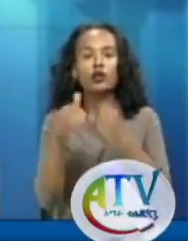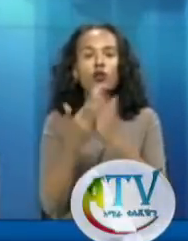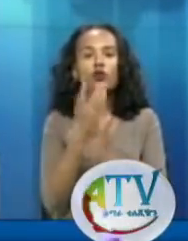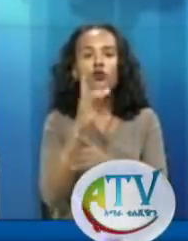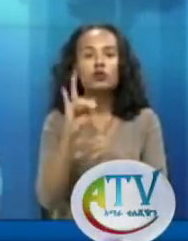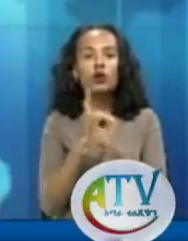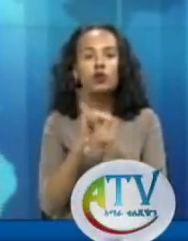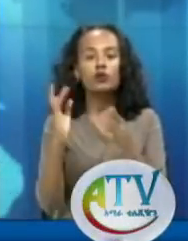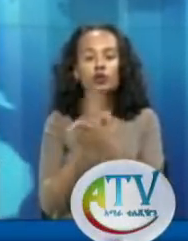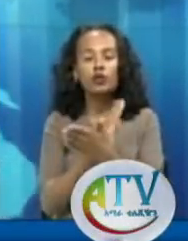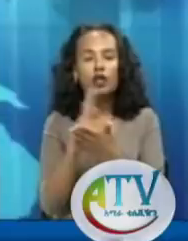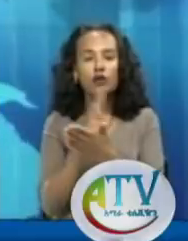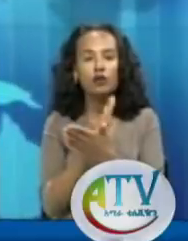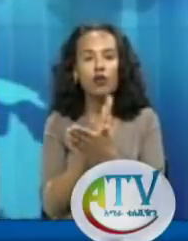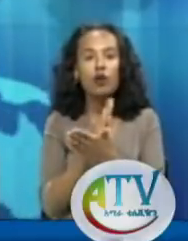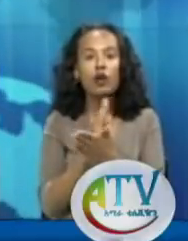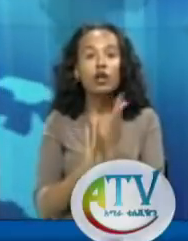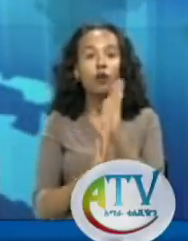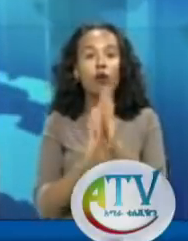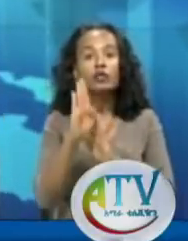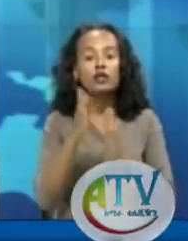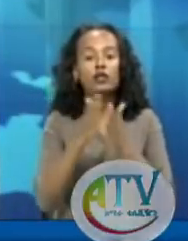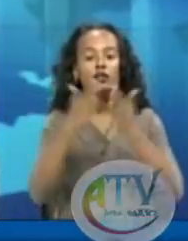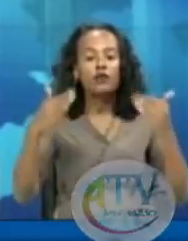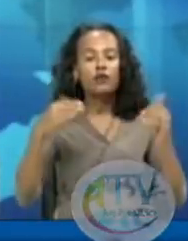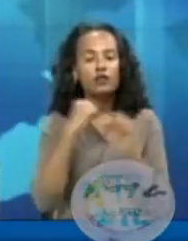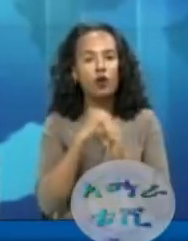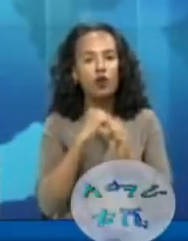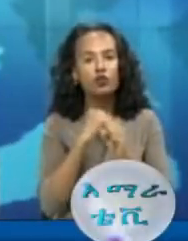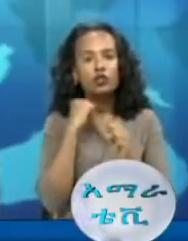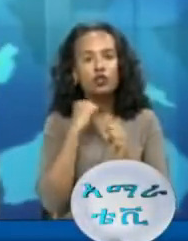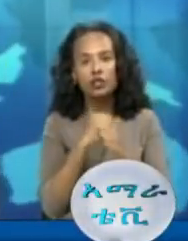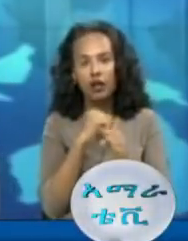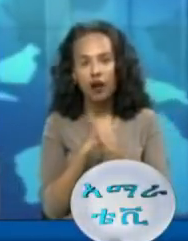ዜጎች ተሳትፎ ለማሳደግ ሰፊ ስራዎች ይሰራሉ።